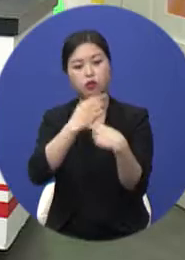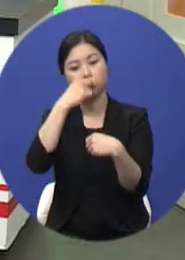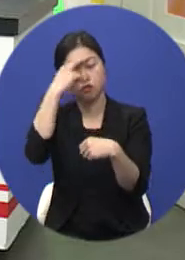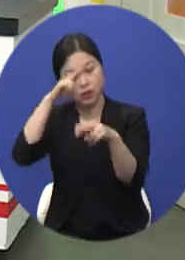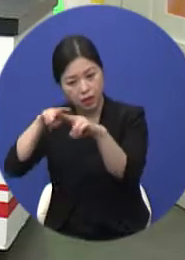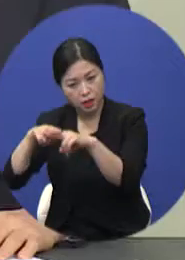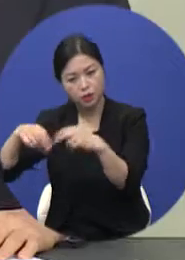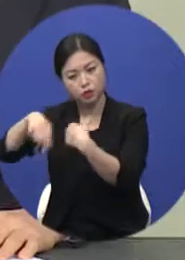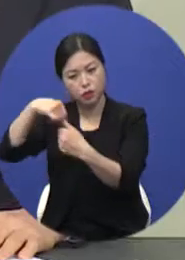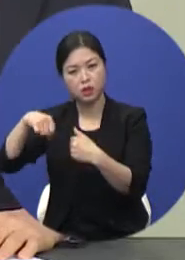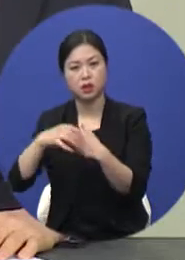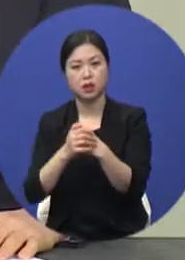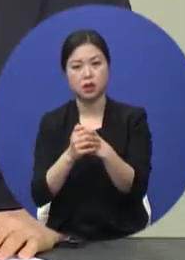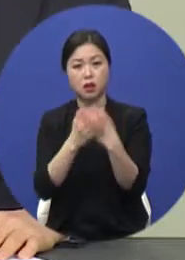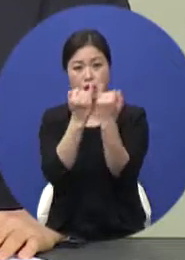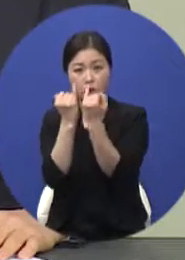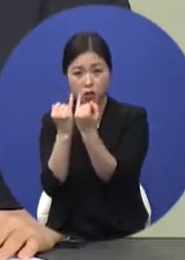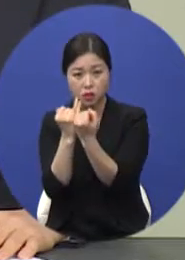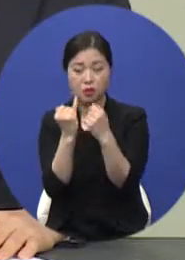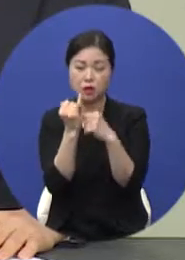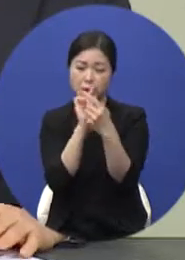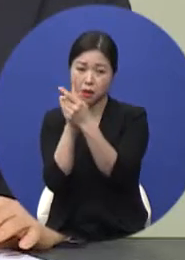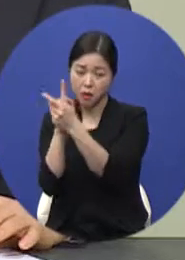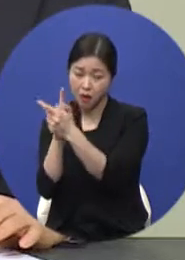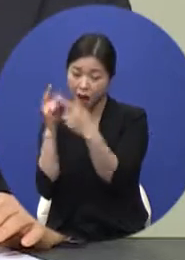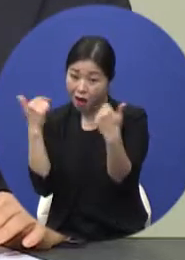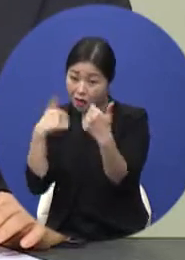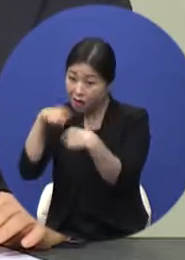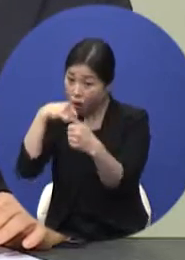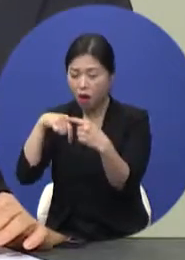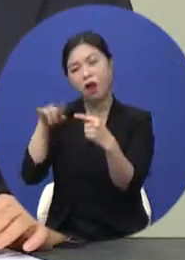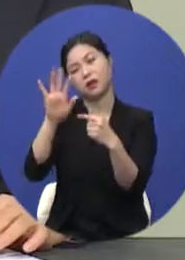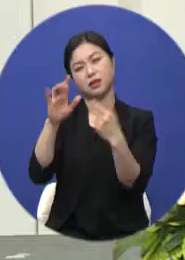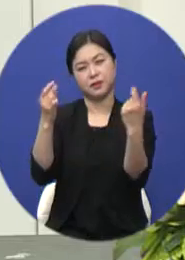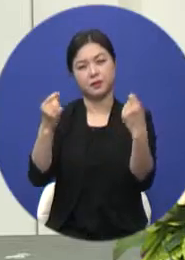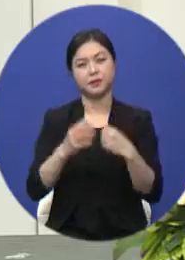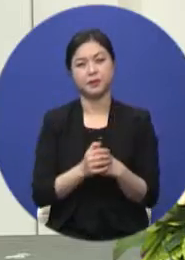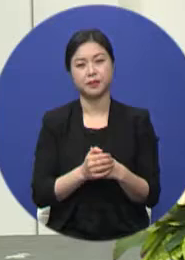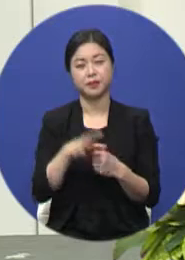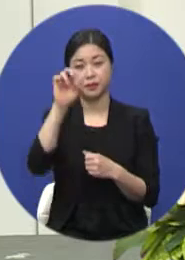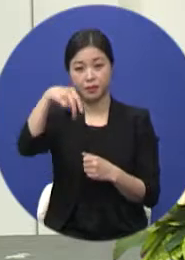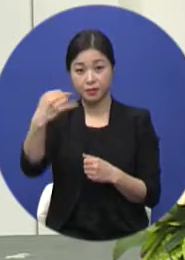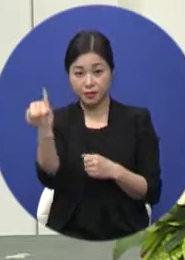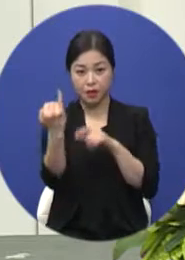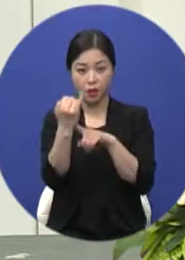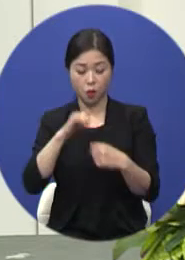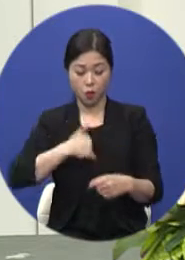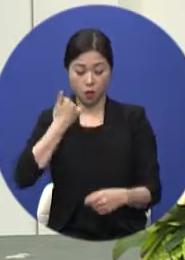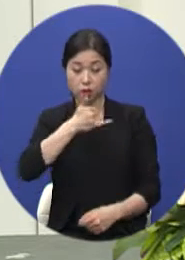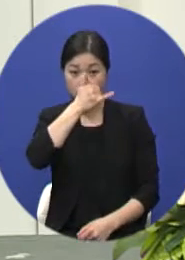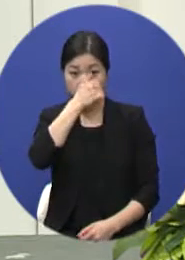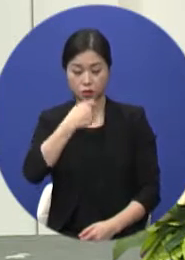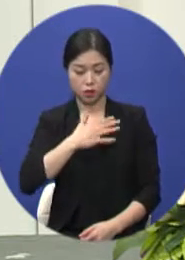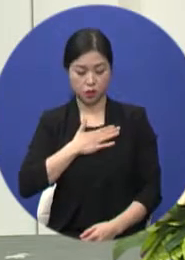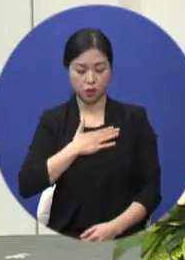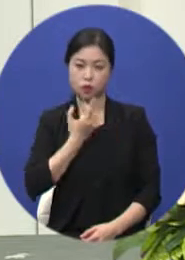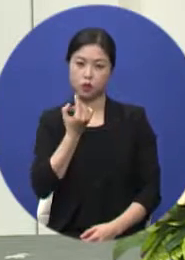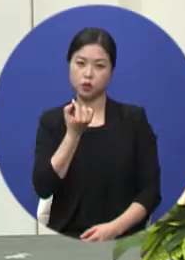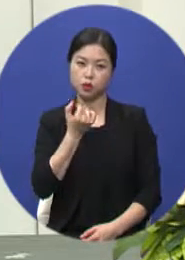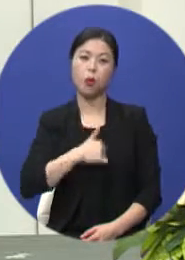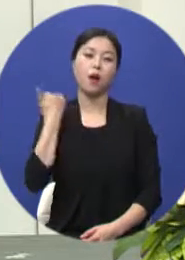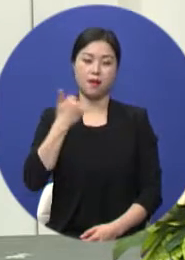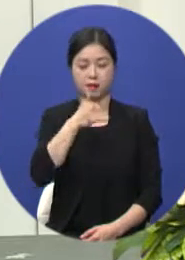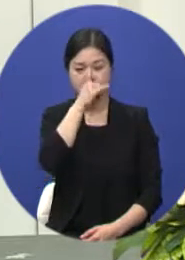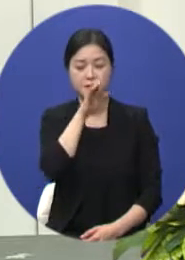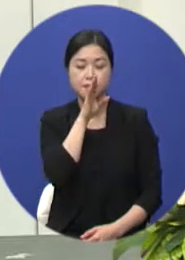분위기. 맞아요. 여자를 아무나 만나시는 건 아니니까. 지금 뭐 우리 윤정 원장도 화가 나고 저도 화가 나는데 저도 화가